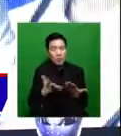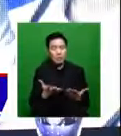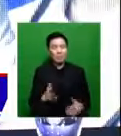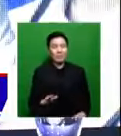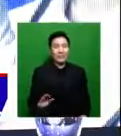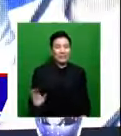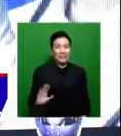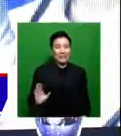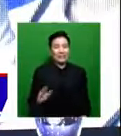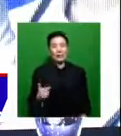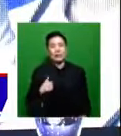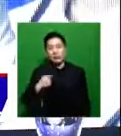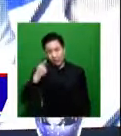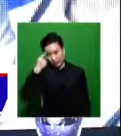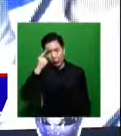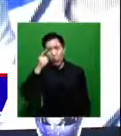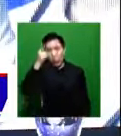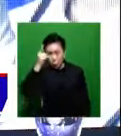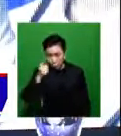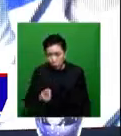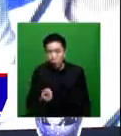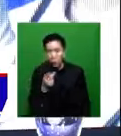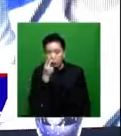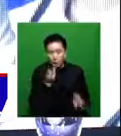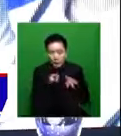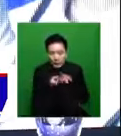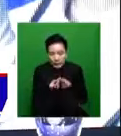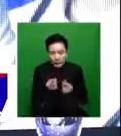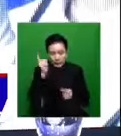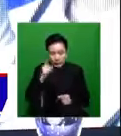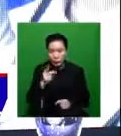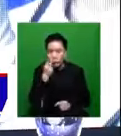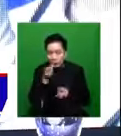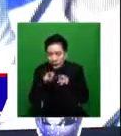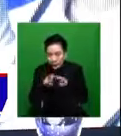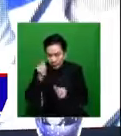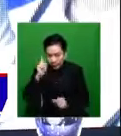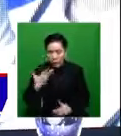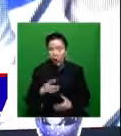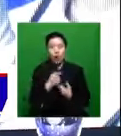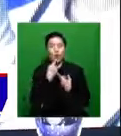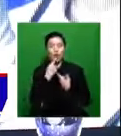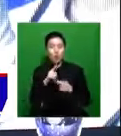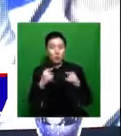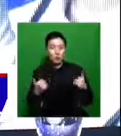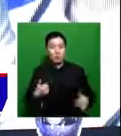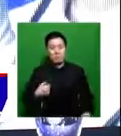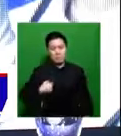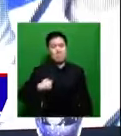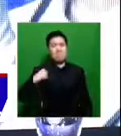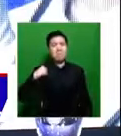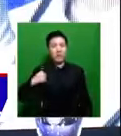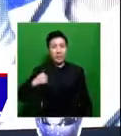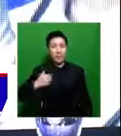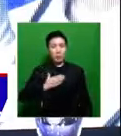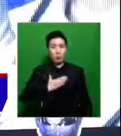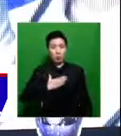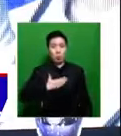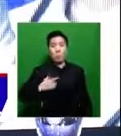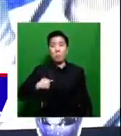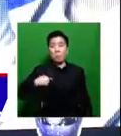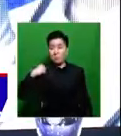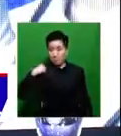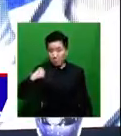ใช่นะครับผมคิดว่าอันนี้ต้องไปดูข้อเท็จจริงก่อนแล้วค่อยตอบแต่ผมมั่นใจว่าถ้าเป็นเรื่อง